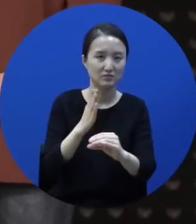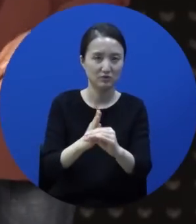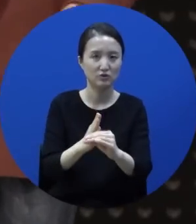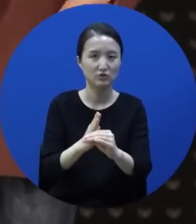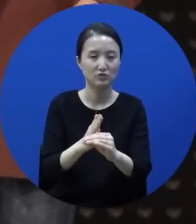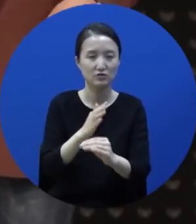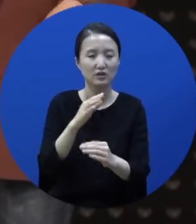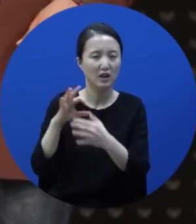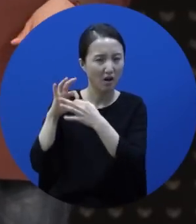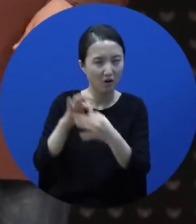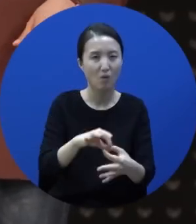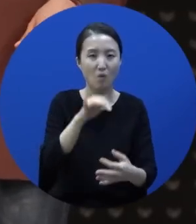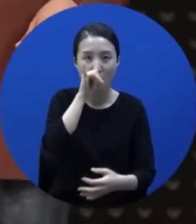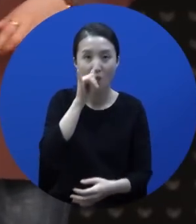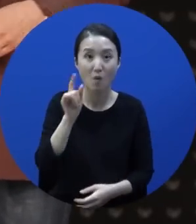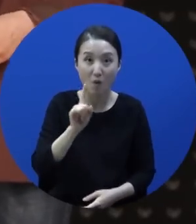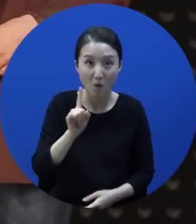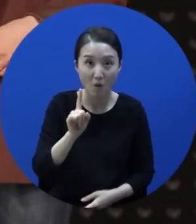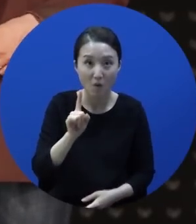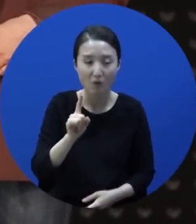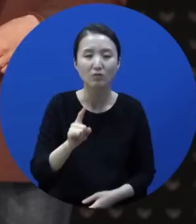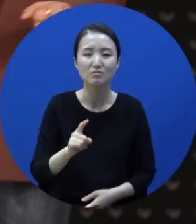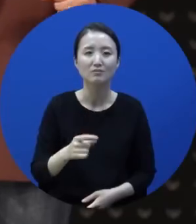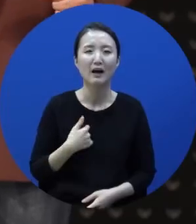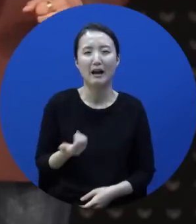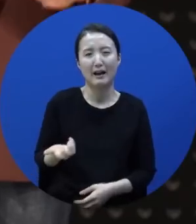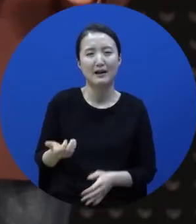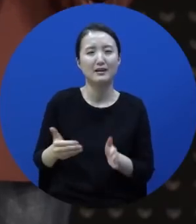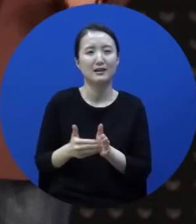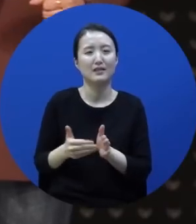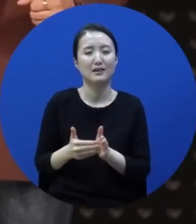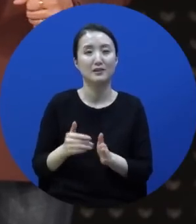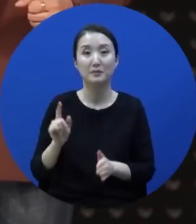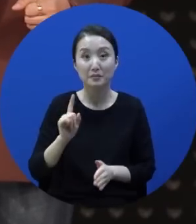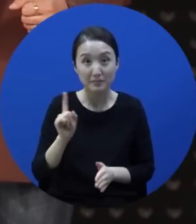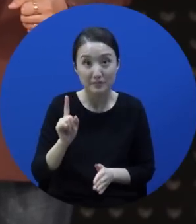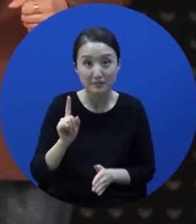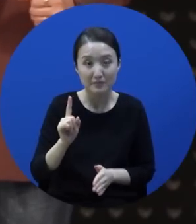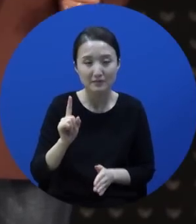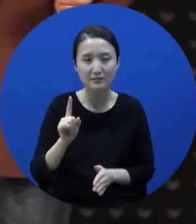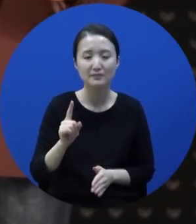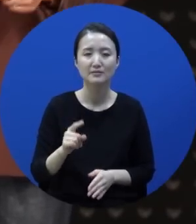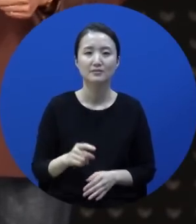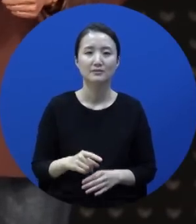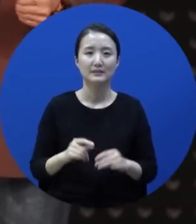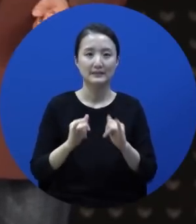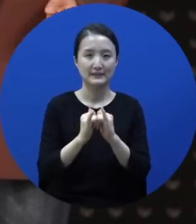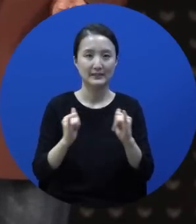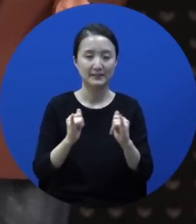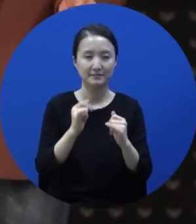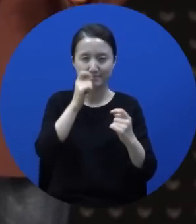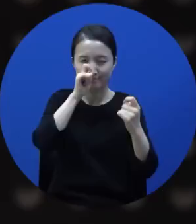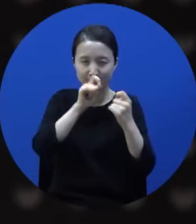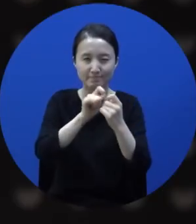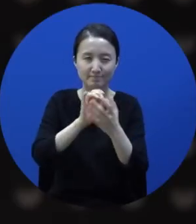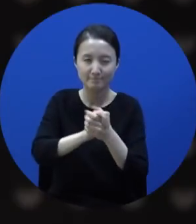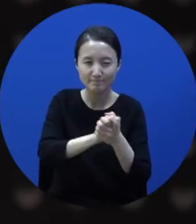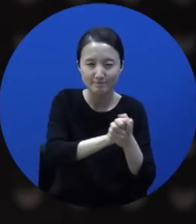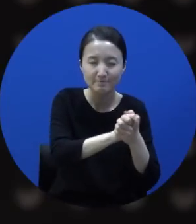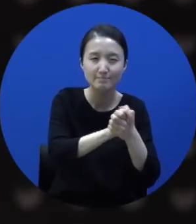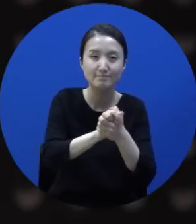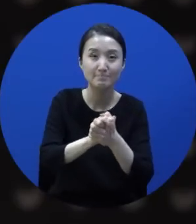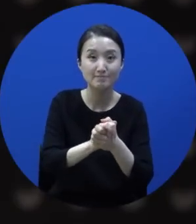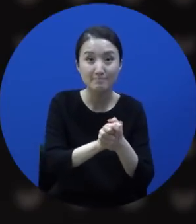있냐면 오늘도 이 자리에 올때 제가 그렇게 했는데 저는 관계를 맺는 게 어떤 것에서 더 기분